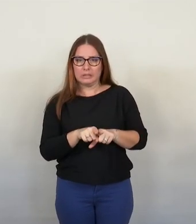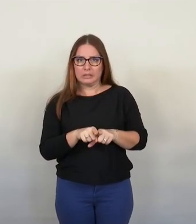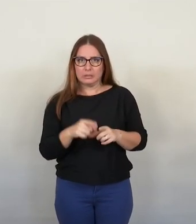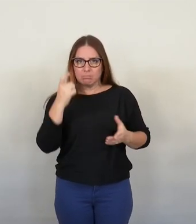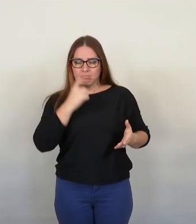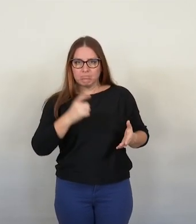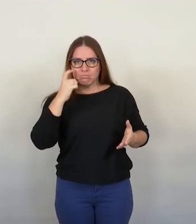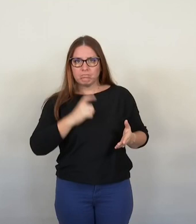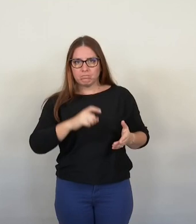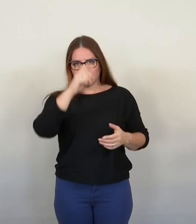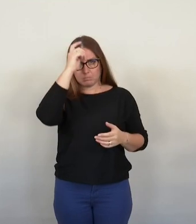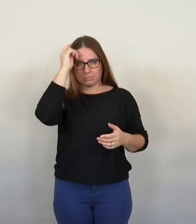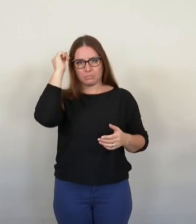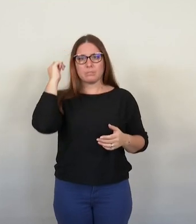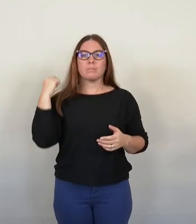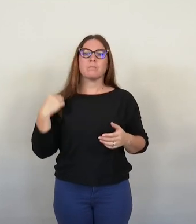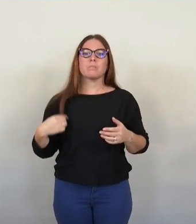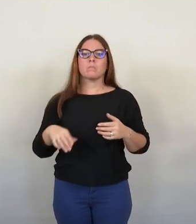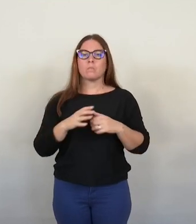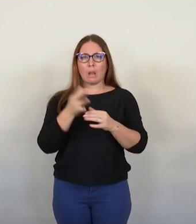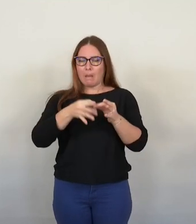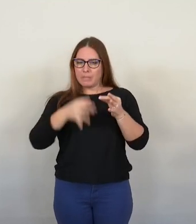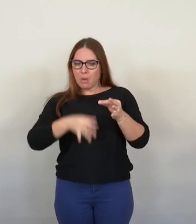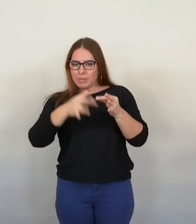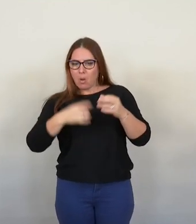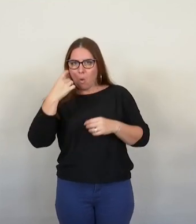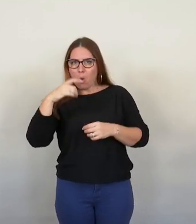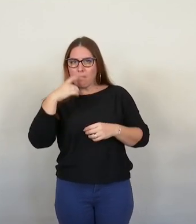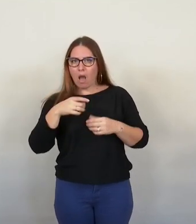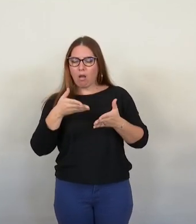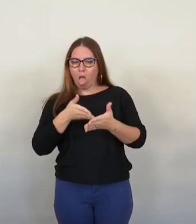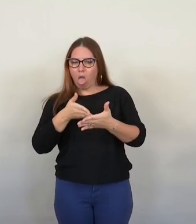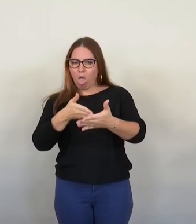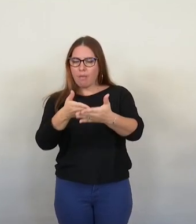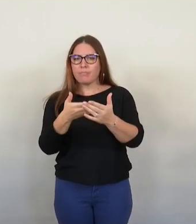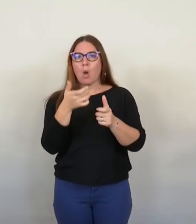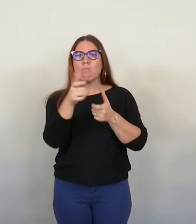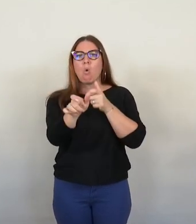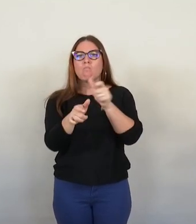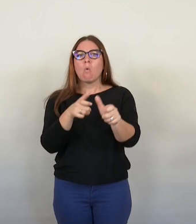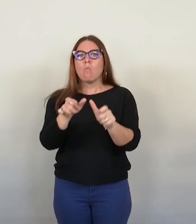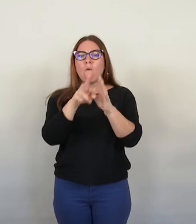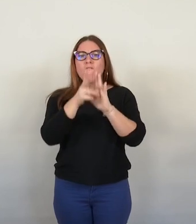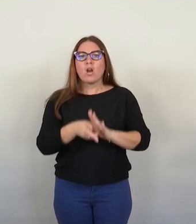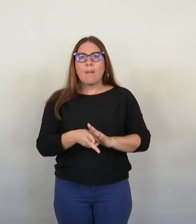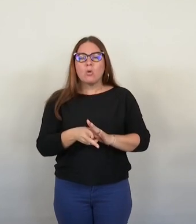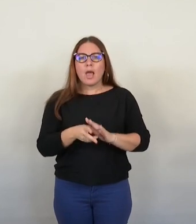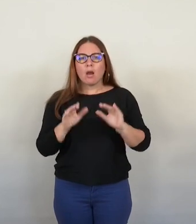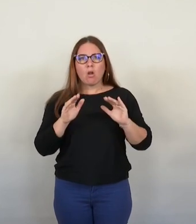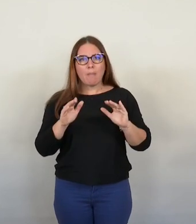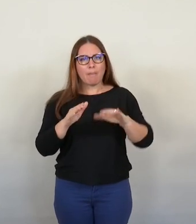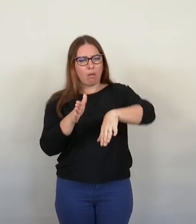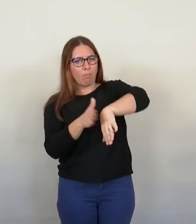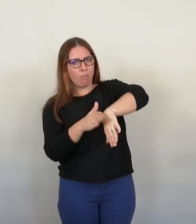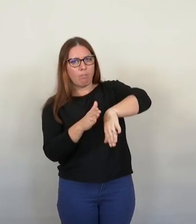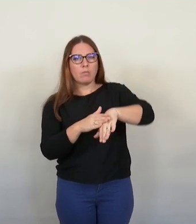bien on constate quelques dans le casadre des bilan on constate quelques difficultés alors je reprends des termes qui sont tout à fait indiqués dans les documents et je